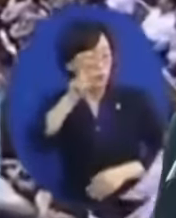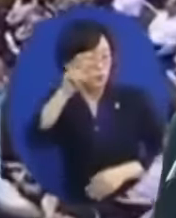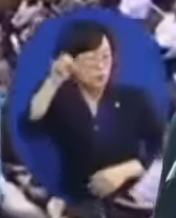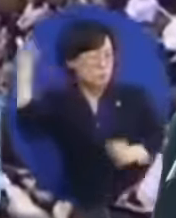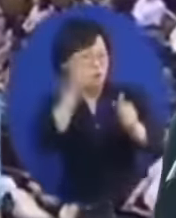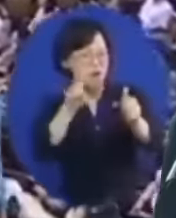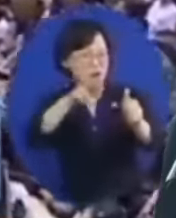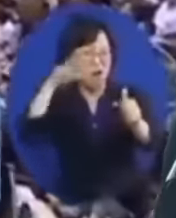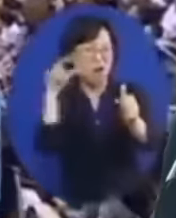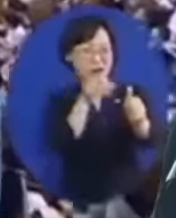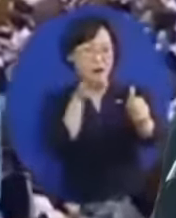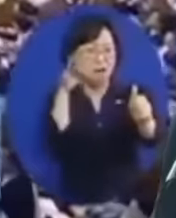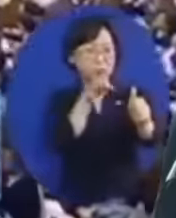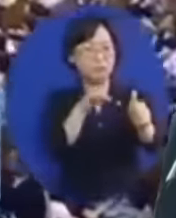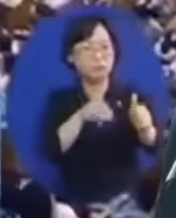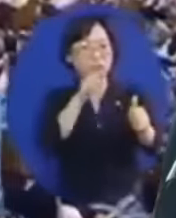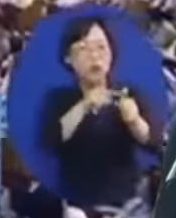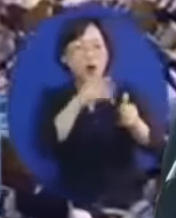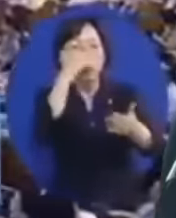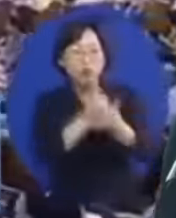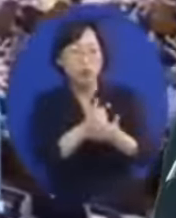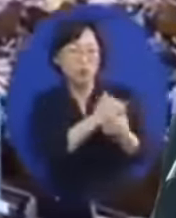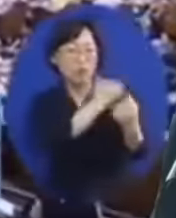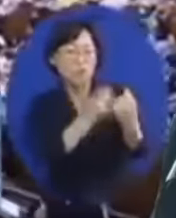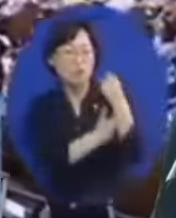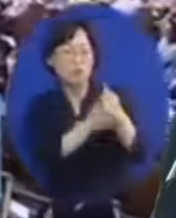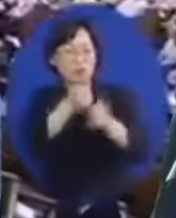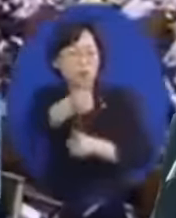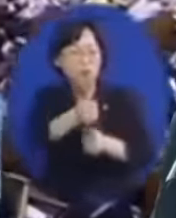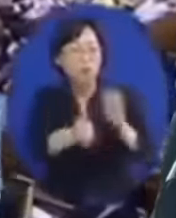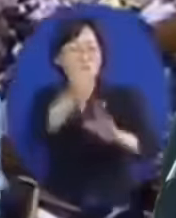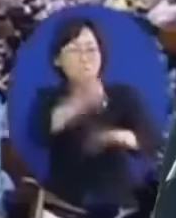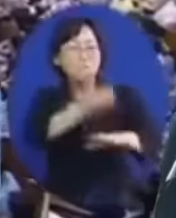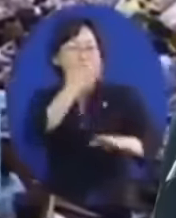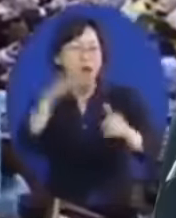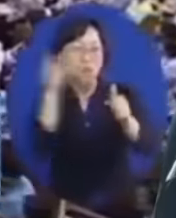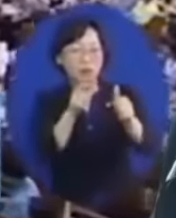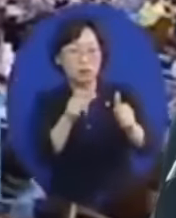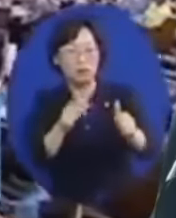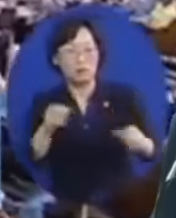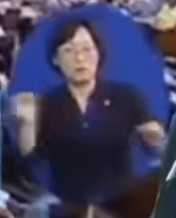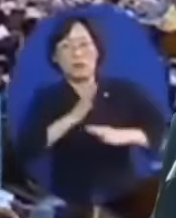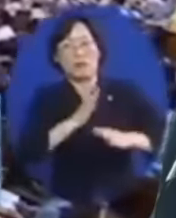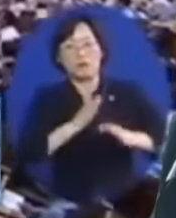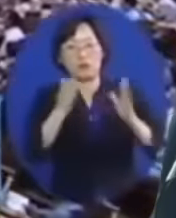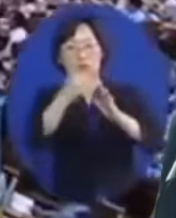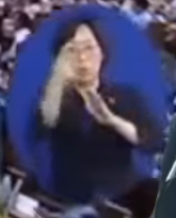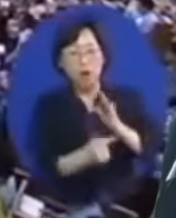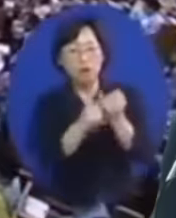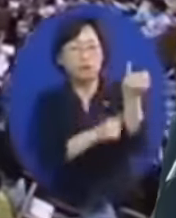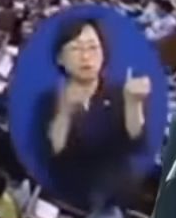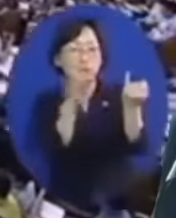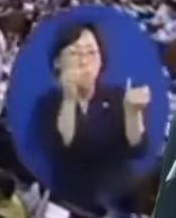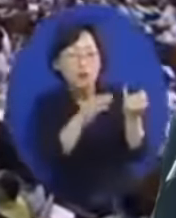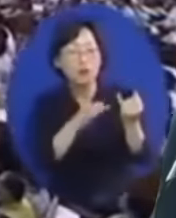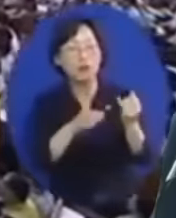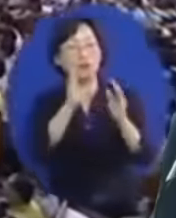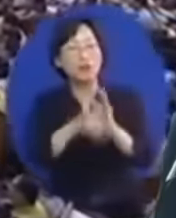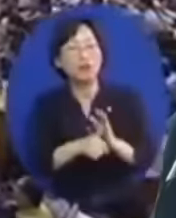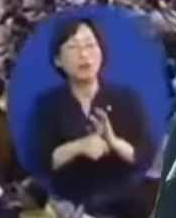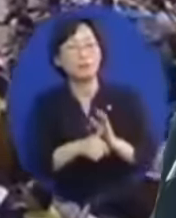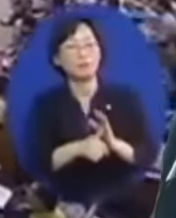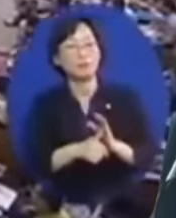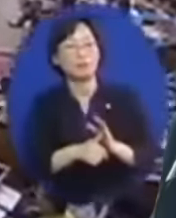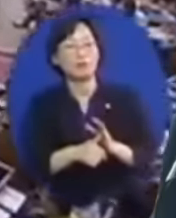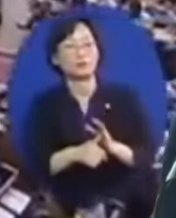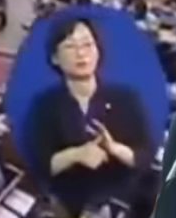음성이 들려왔습니다. 죄의 본능을 이겨야 성공할 수 있느니라. 깜짝 놀랐습니다. 집에 와서 그 이야기를 하니까 바로 그때